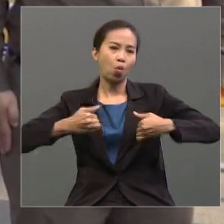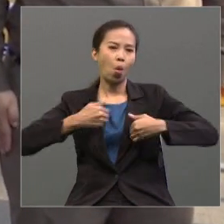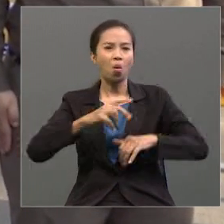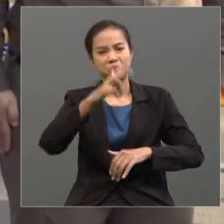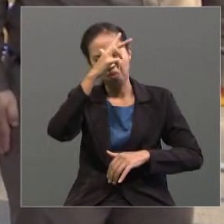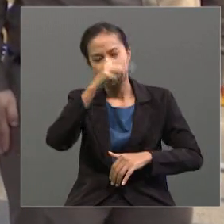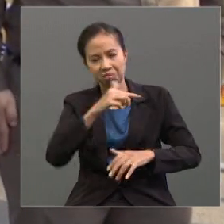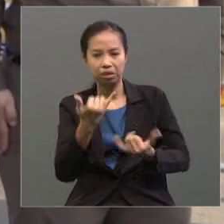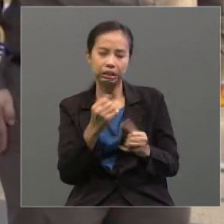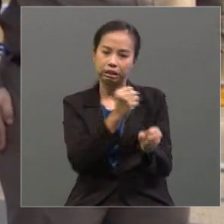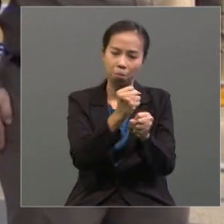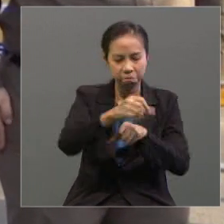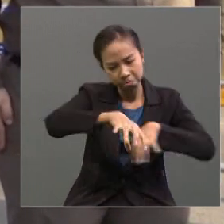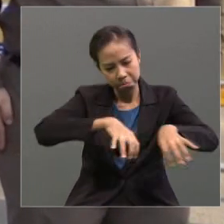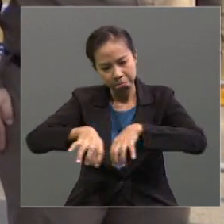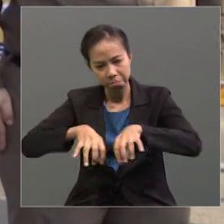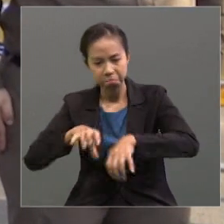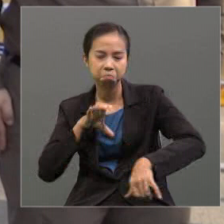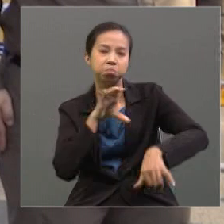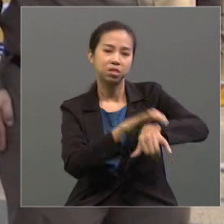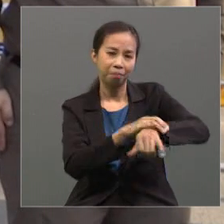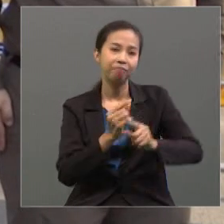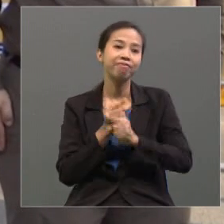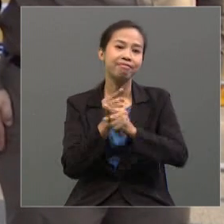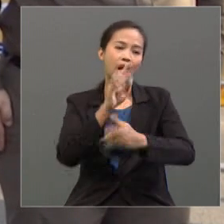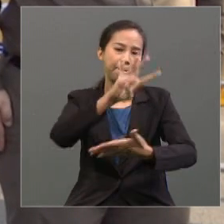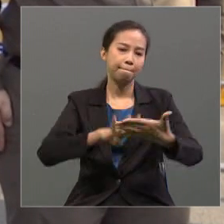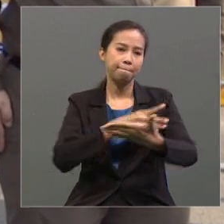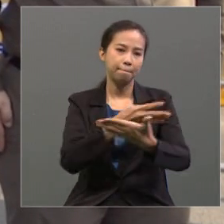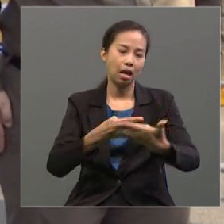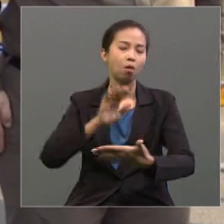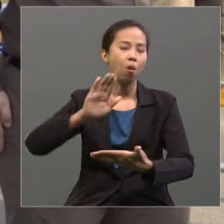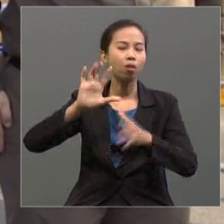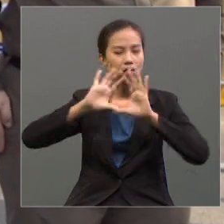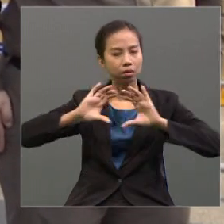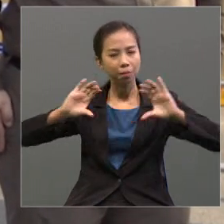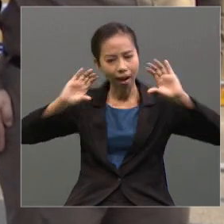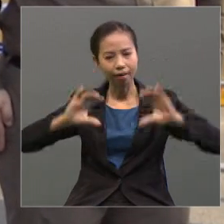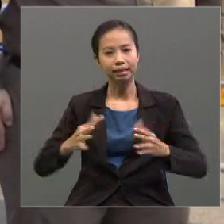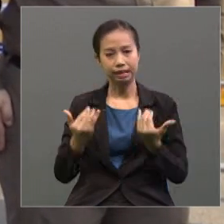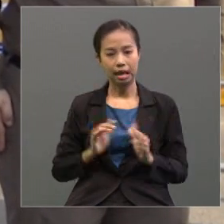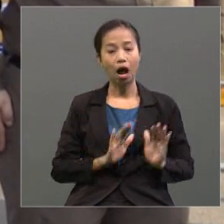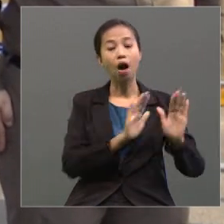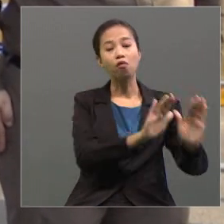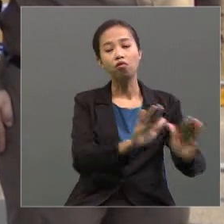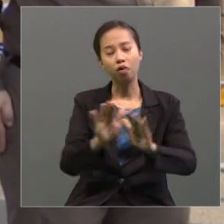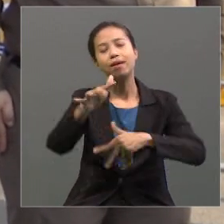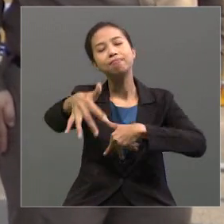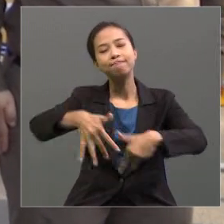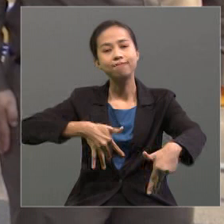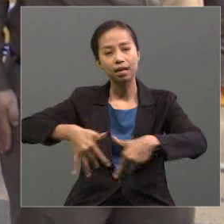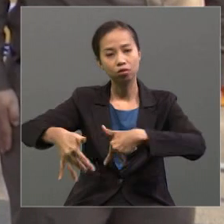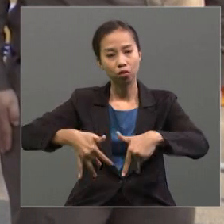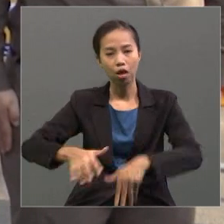ระดมการกวาดล้างอัชญากรรมที่รัฐบาลประกาศเดินหน้าการแก้ไขปัญหาหนี้นอกระบบก็ฝากถึงพี่น้องประชาชนนะคะบอก